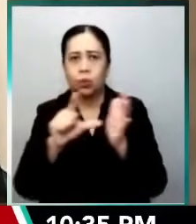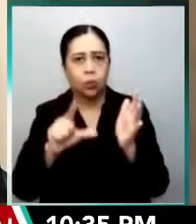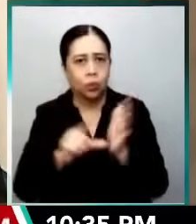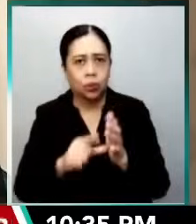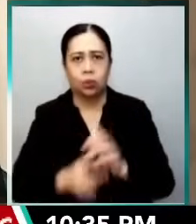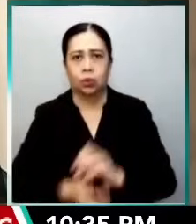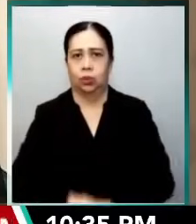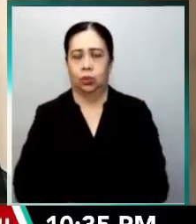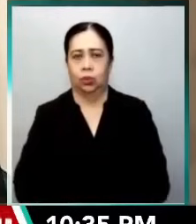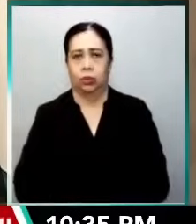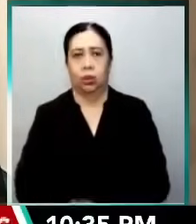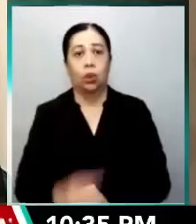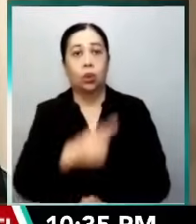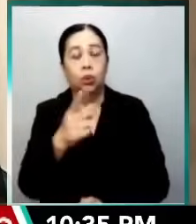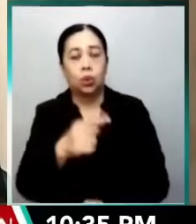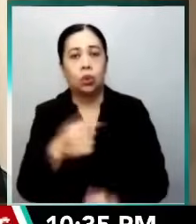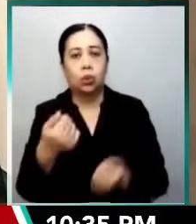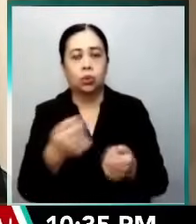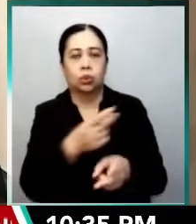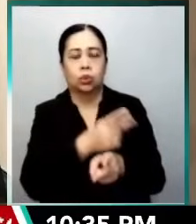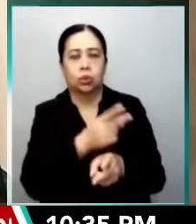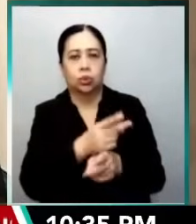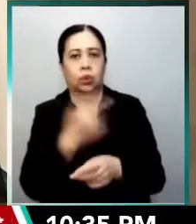Mga alagad lang kayo ng batas.